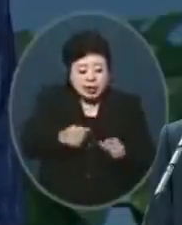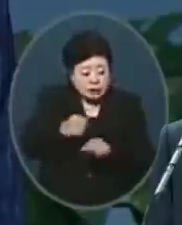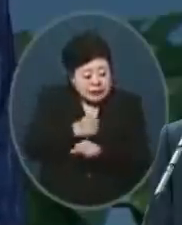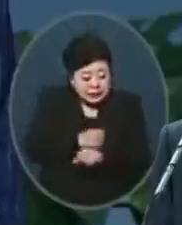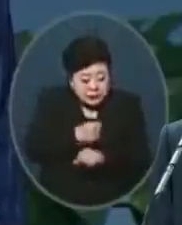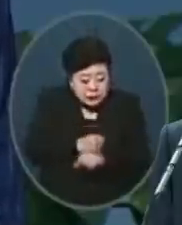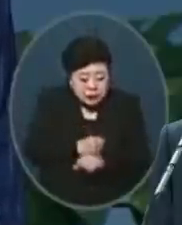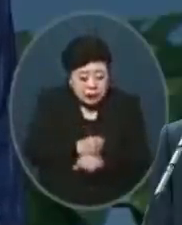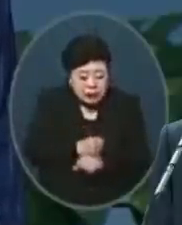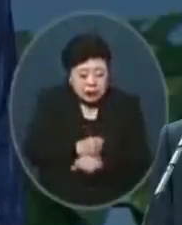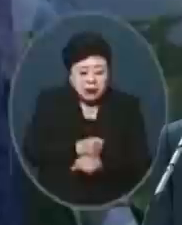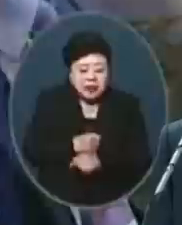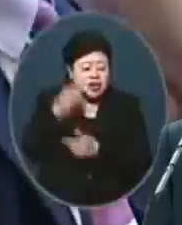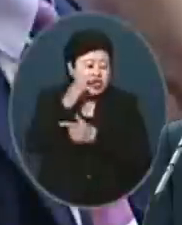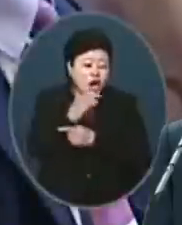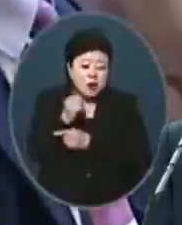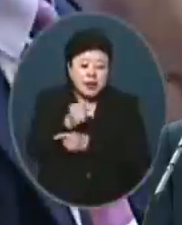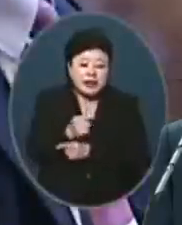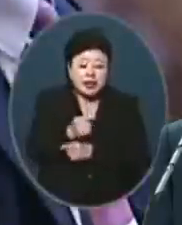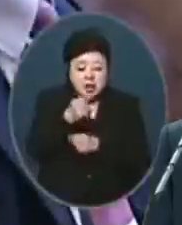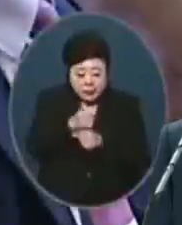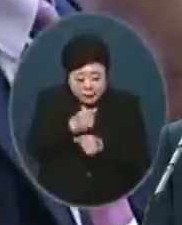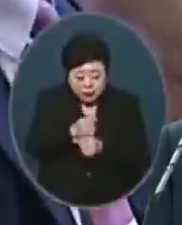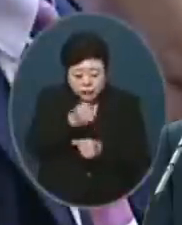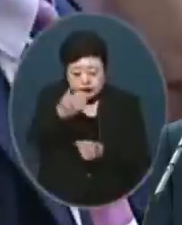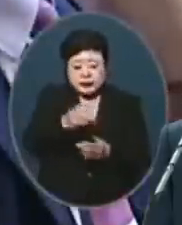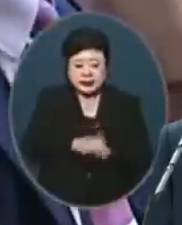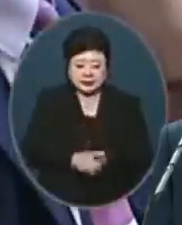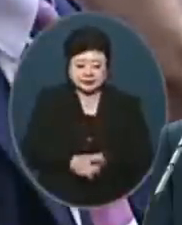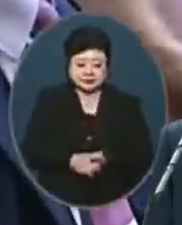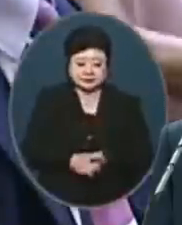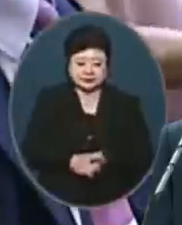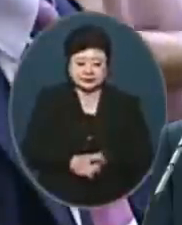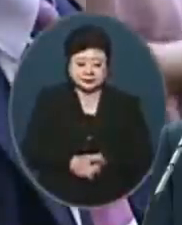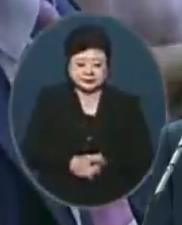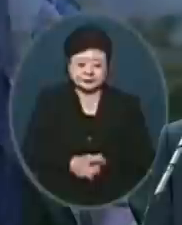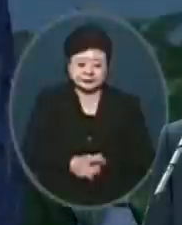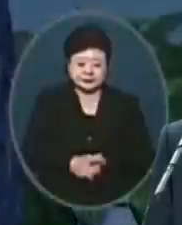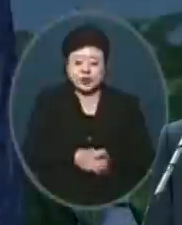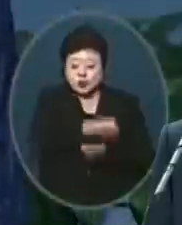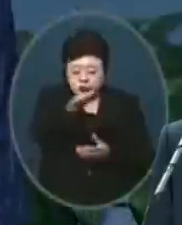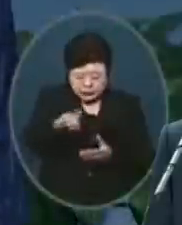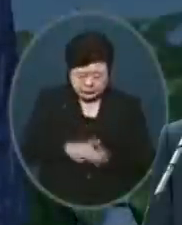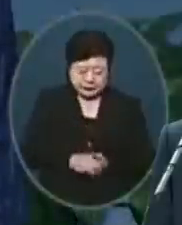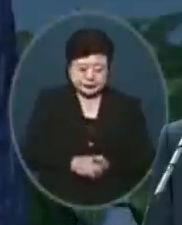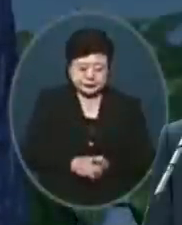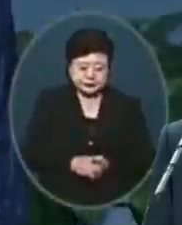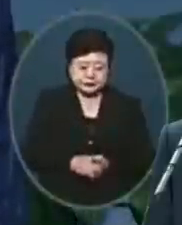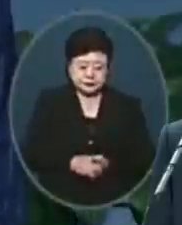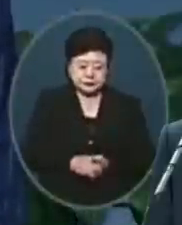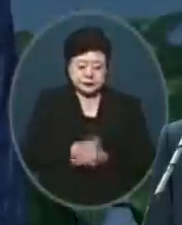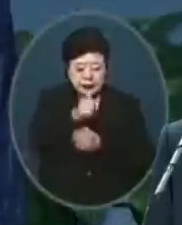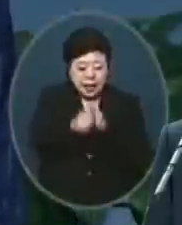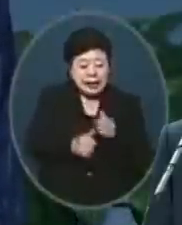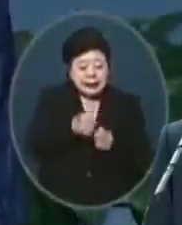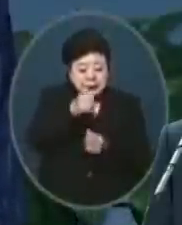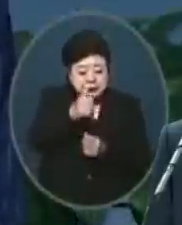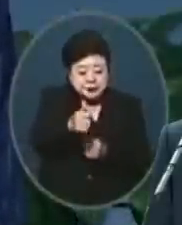역사여서 그 열매를 맺게 만들어 주신 것입니다. 우리는